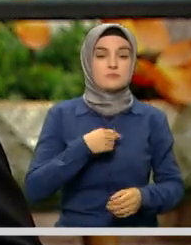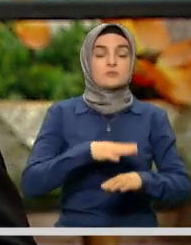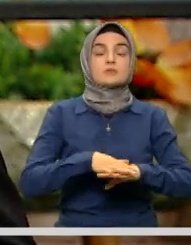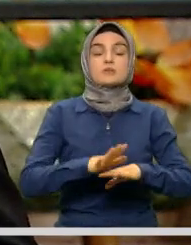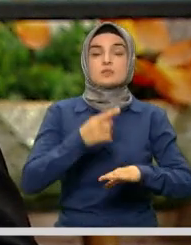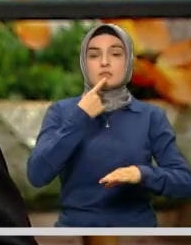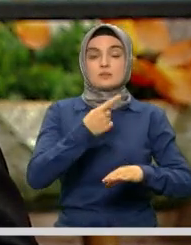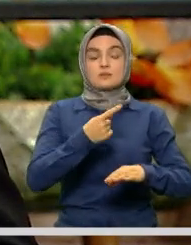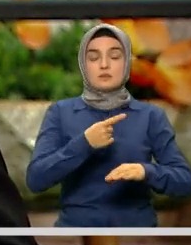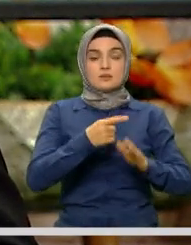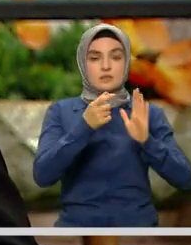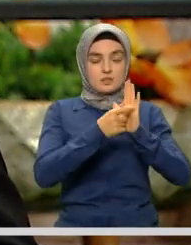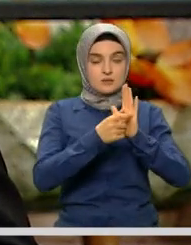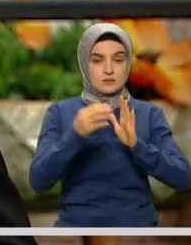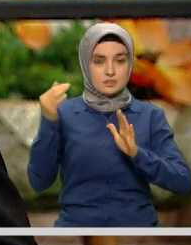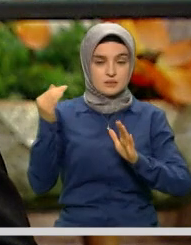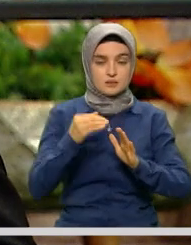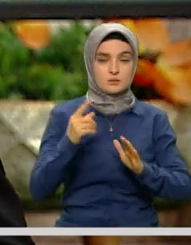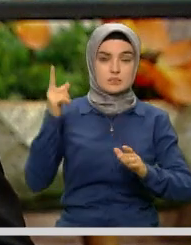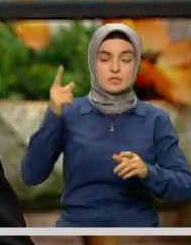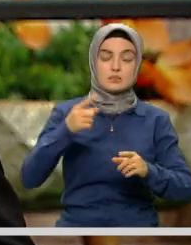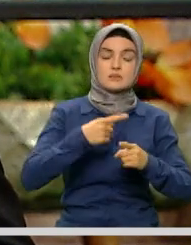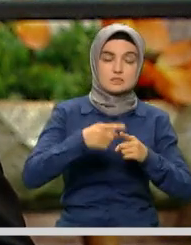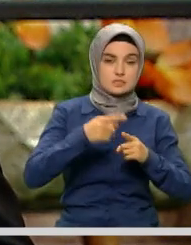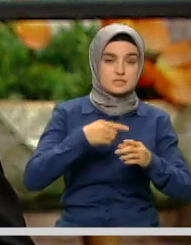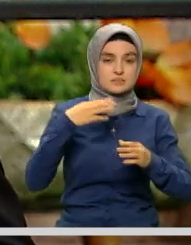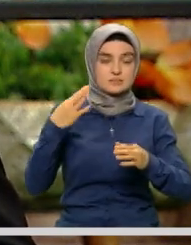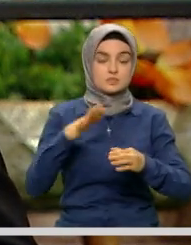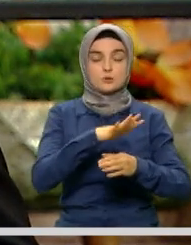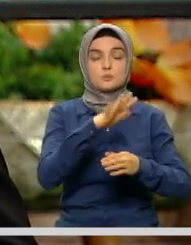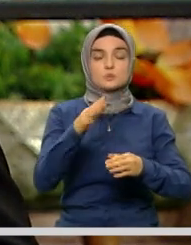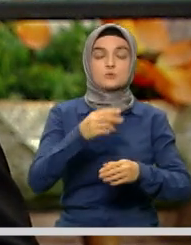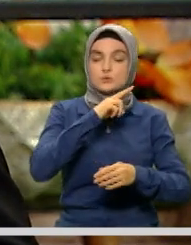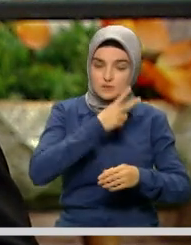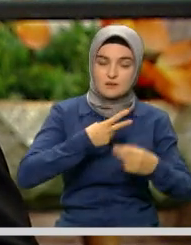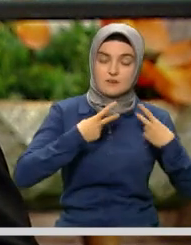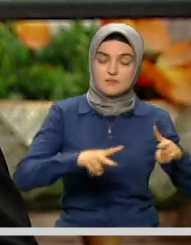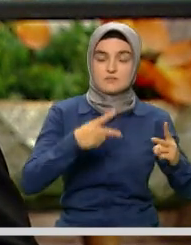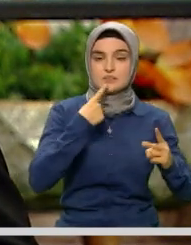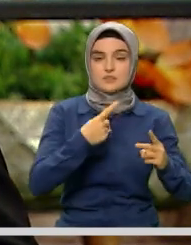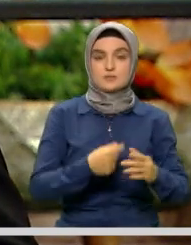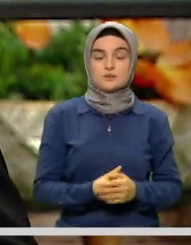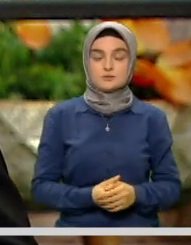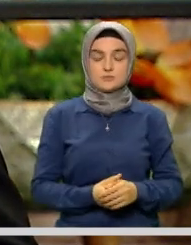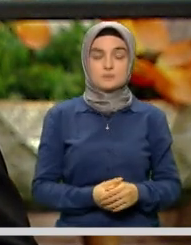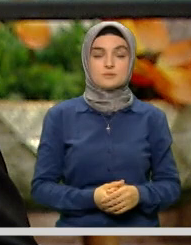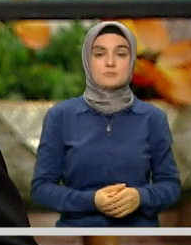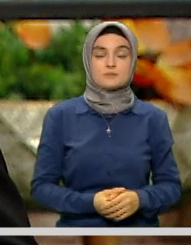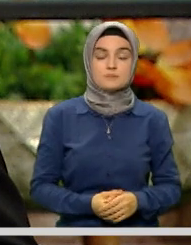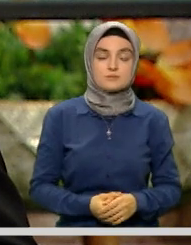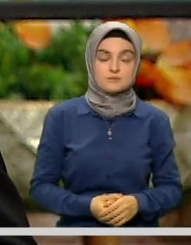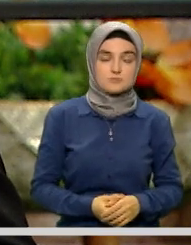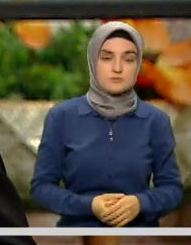Ayet-i kerime nazil oluyor. İşte Allah şirkin dışında bütün günahları affedecek. Ve bunun üzerine diyor